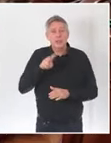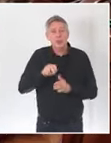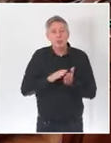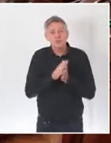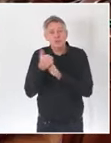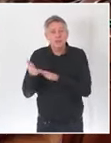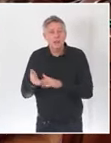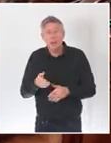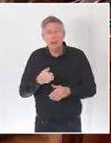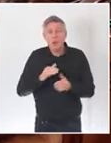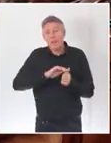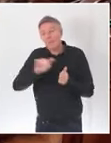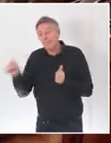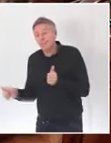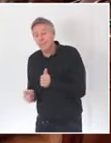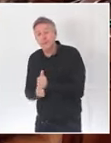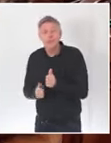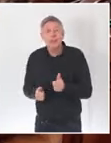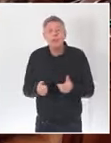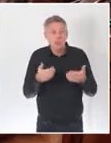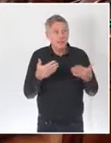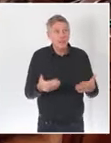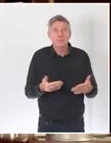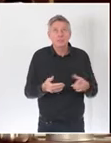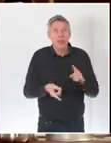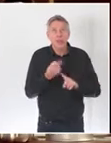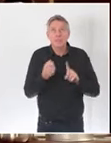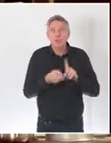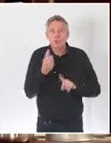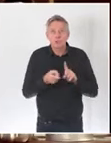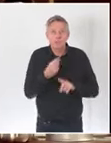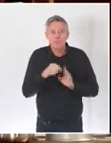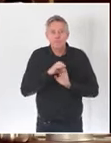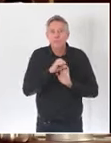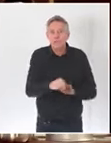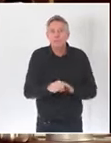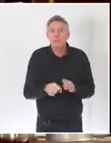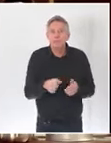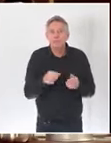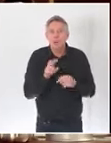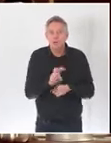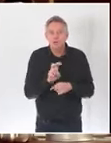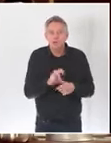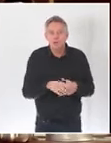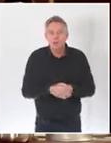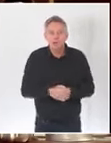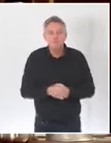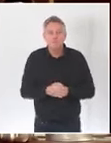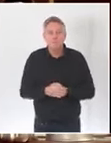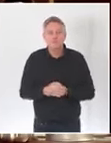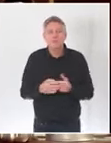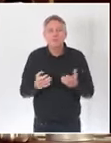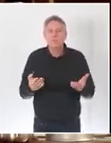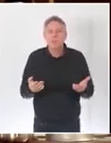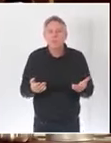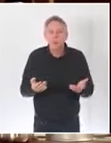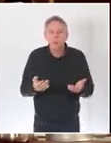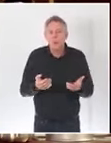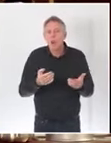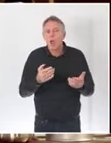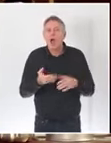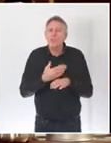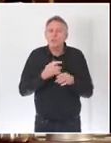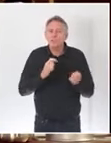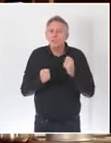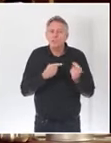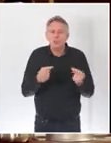que l'actualité douloureuse vient nous en rappeler l'impérieuse nécessité. Il est particulièrement indécent de faire porter, sans concertation